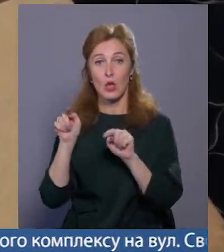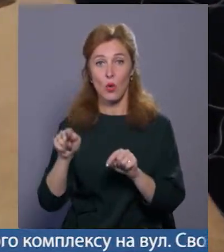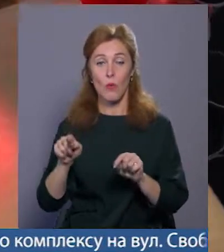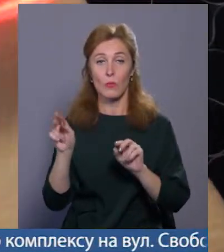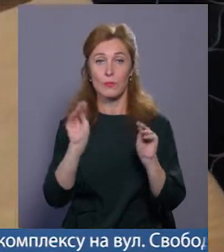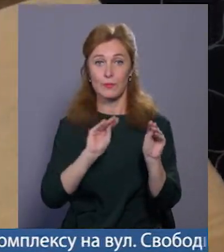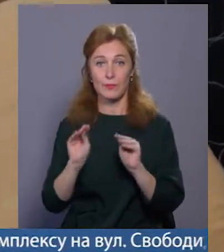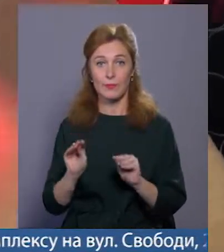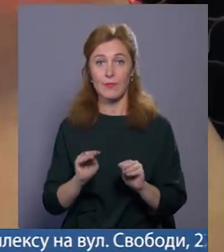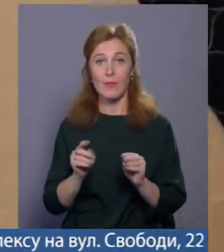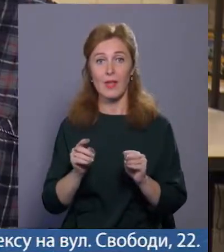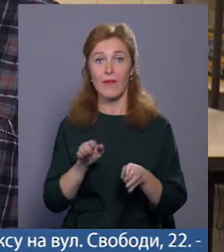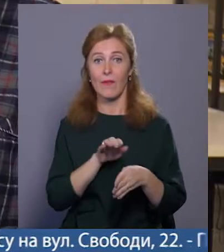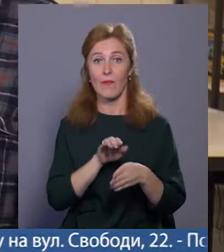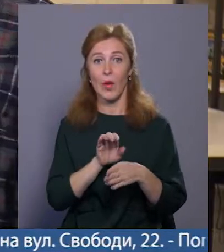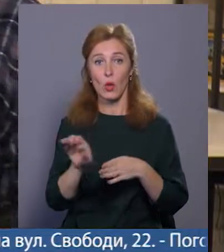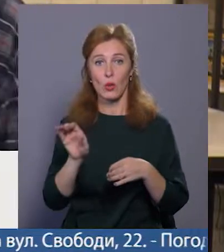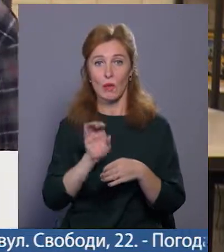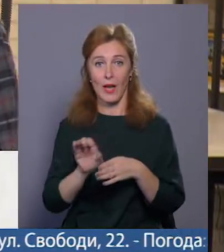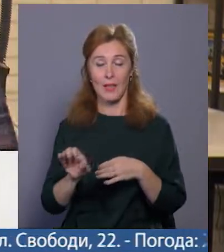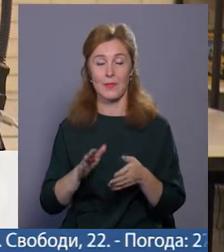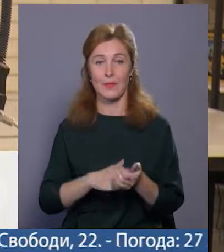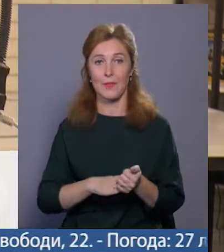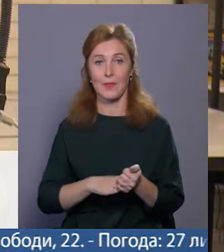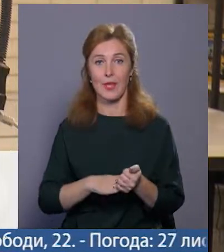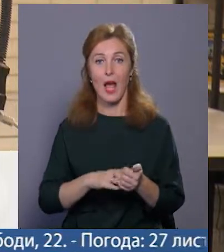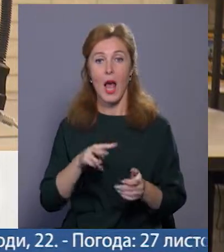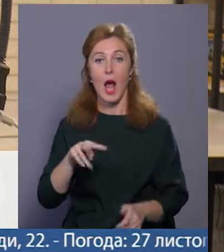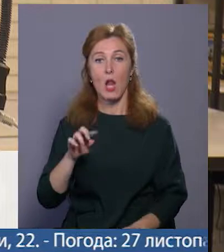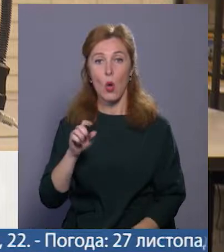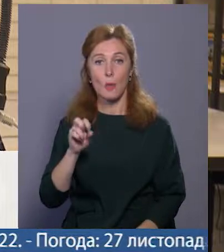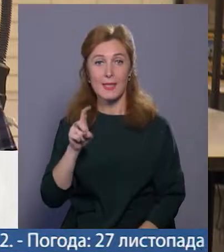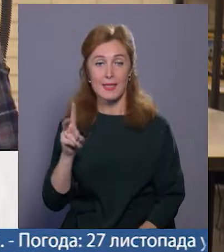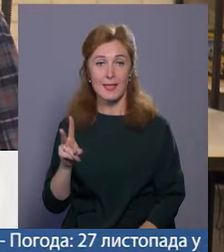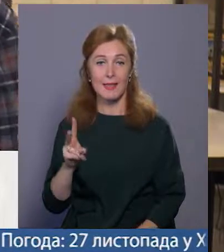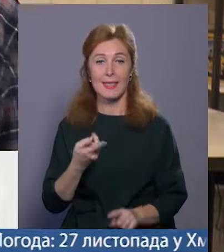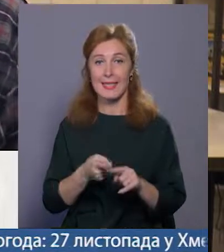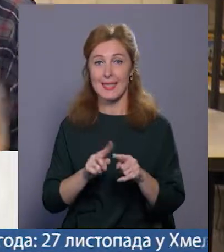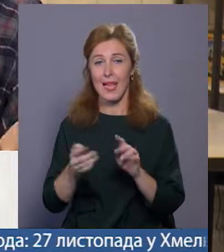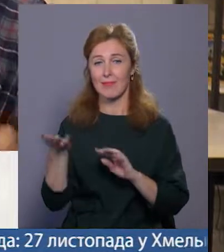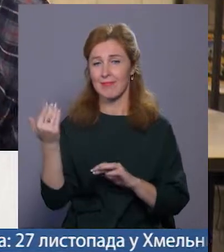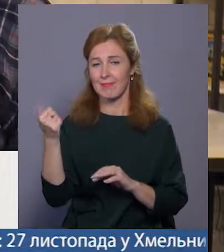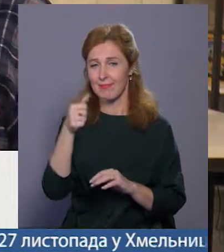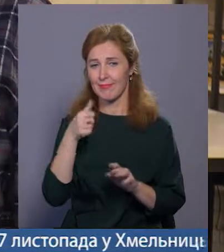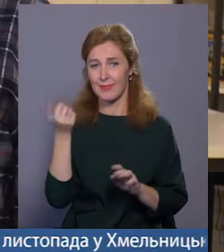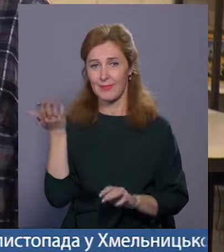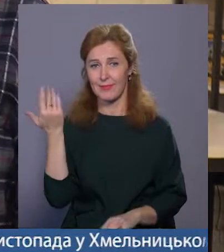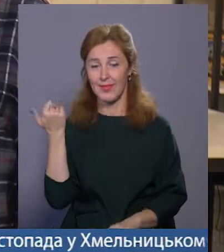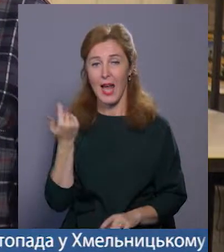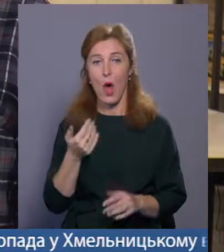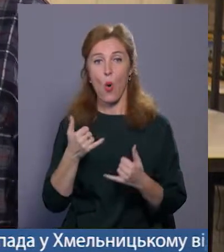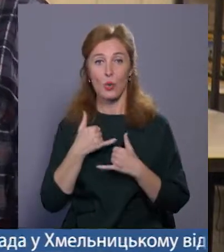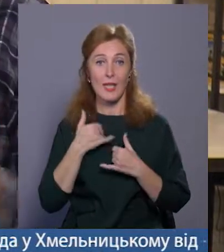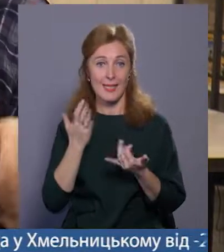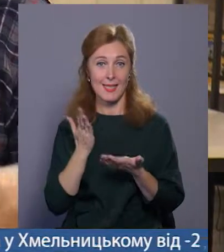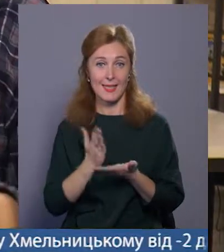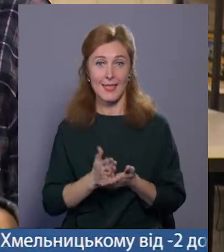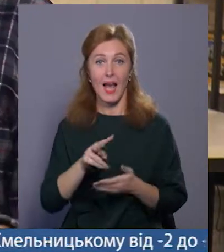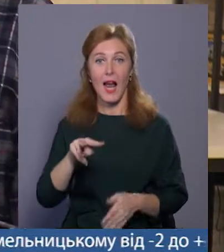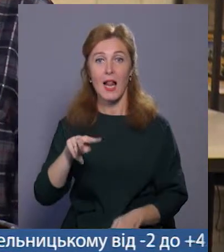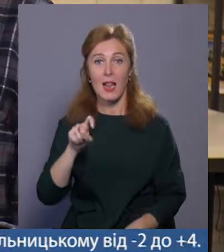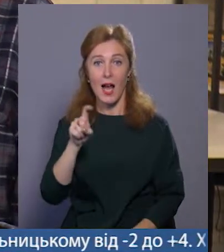Пиляти лобзиком якось воно вже, це минуле сторіччя, да? Тому в нас є лазерний різак. І ми на